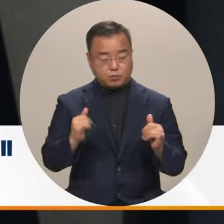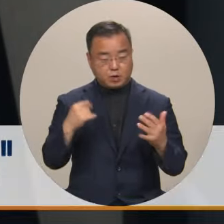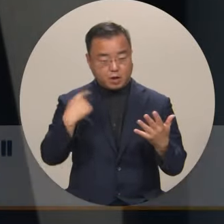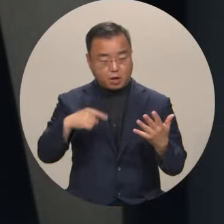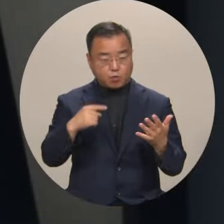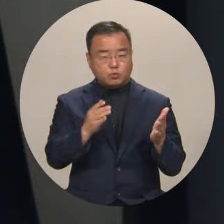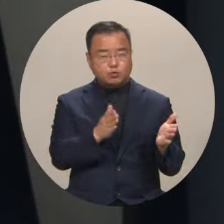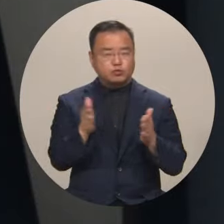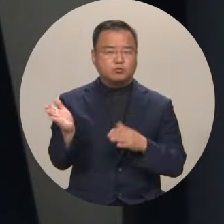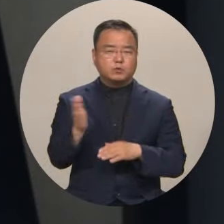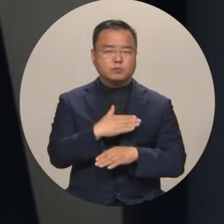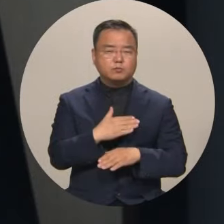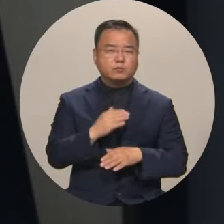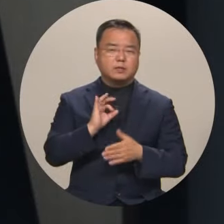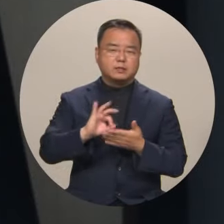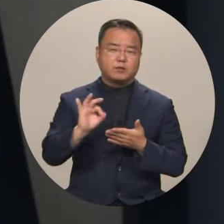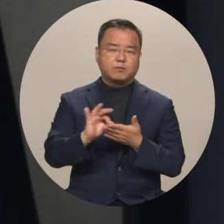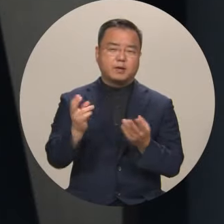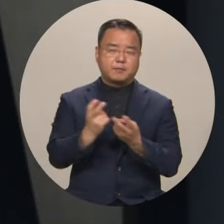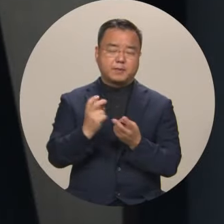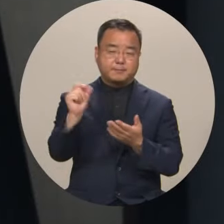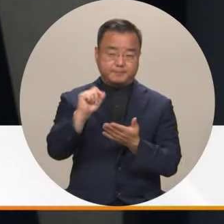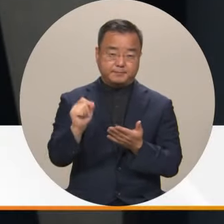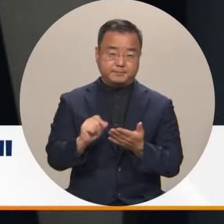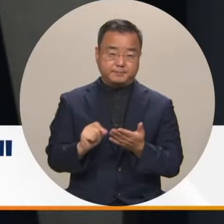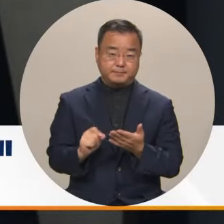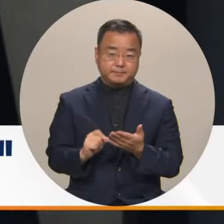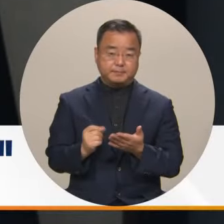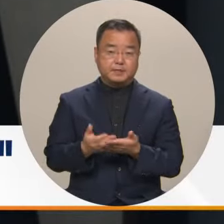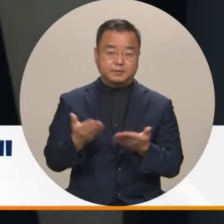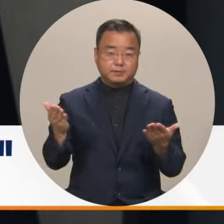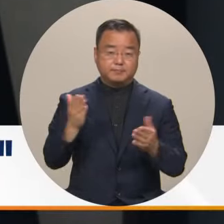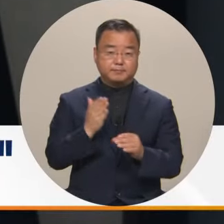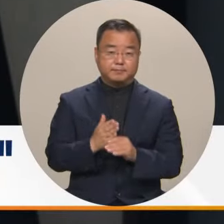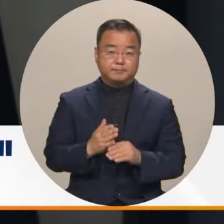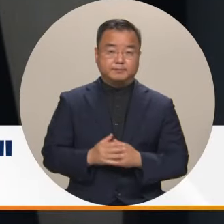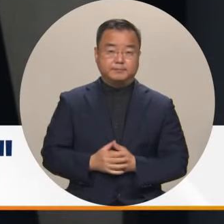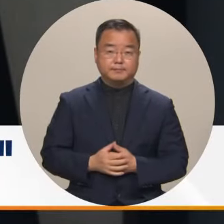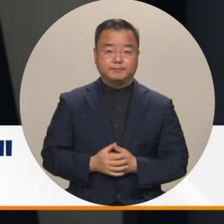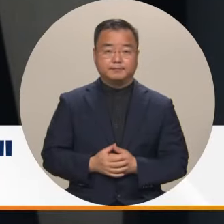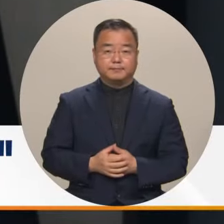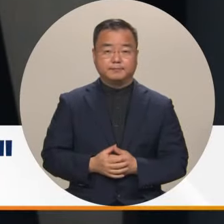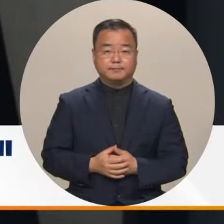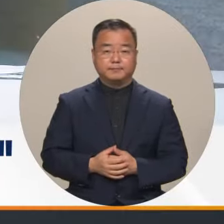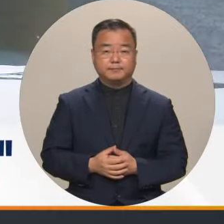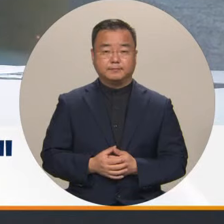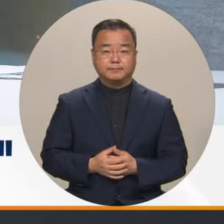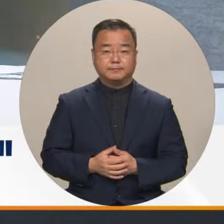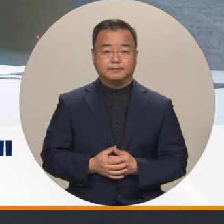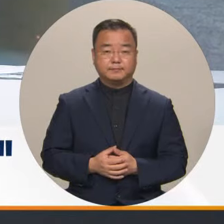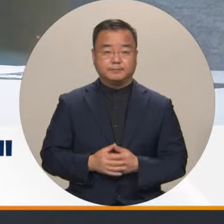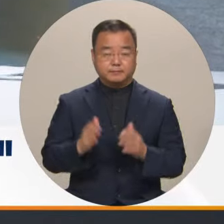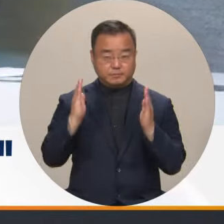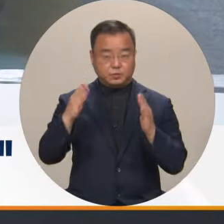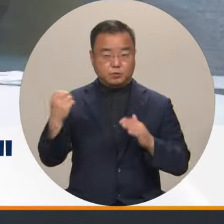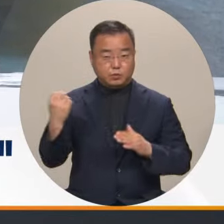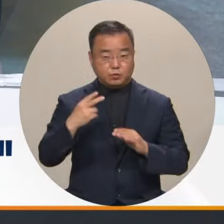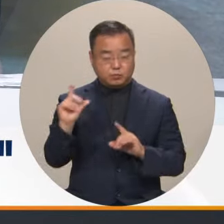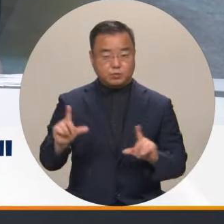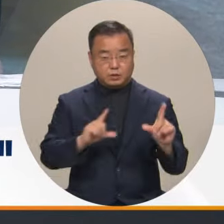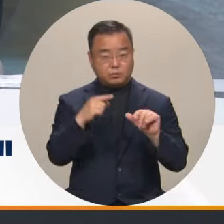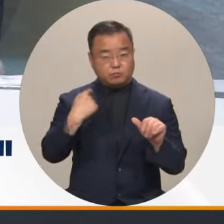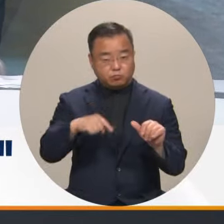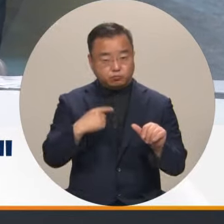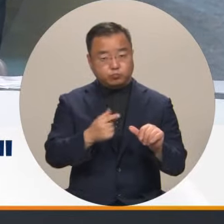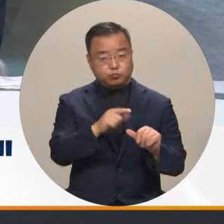가지고 어떻게 써야 될지를 아주 상세히 소개하고 있습니다네 수업은 물론 생활 시도까지 굉장히